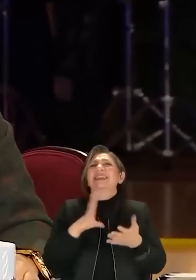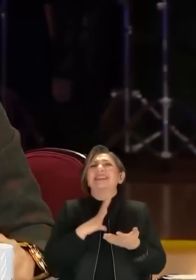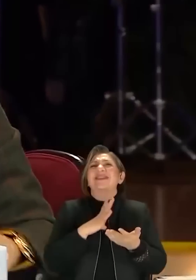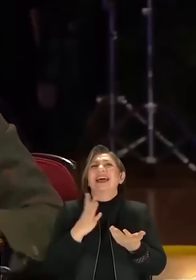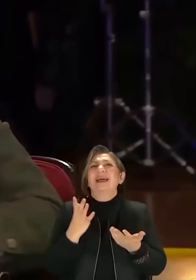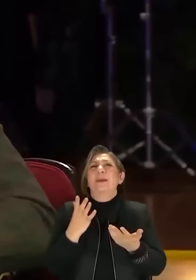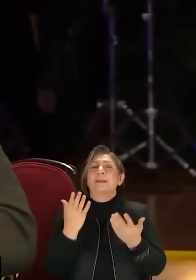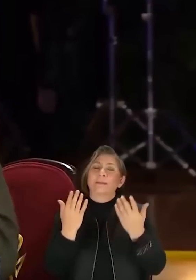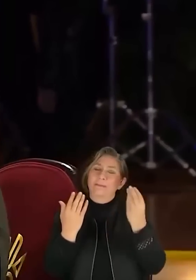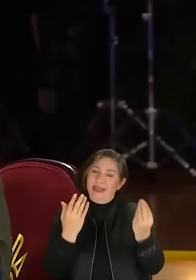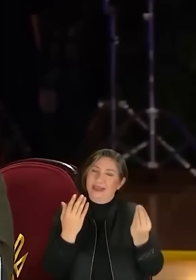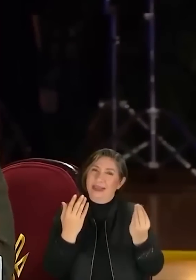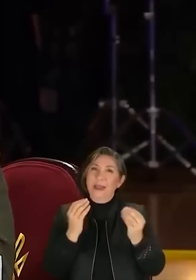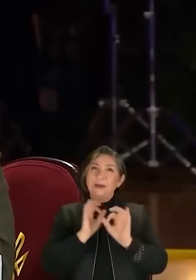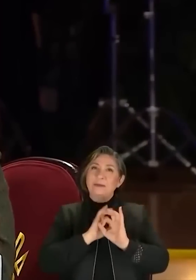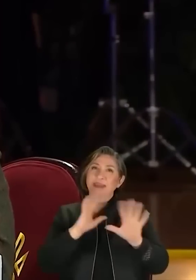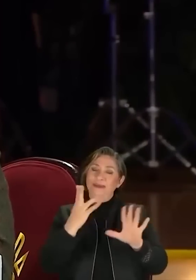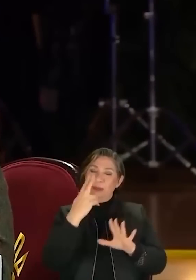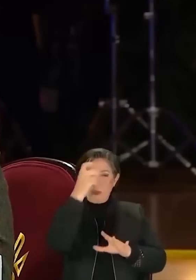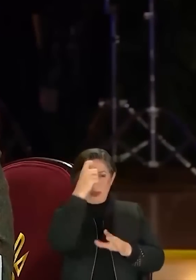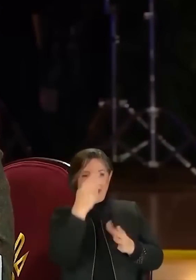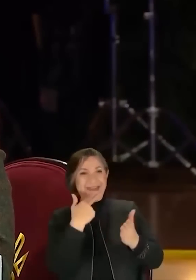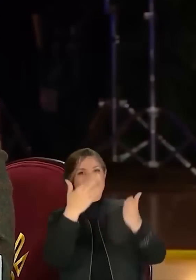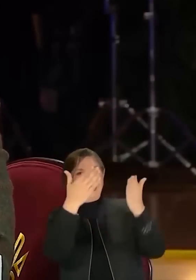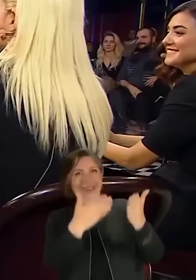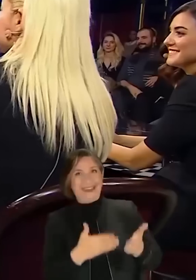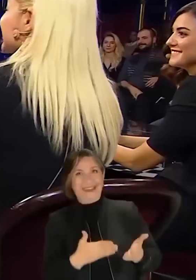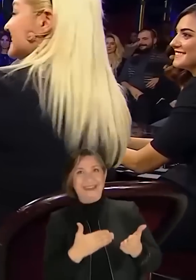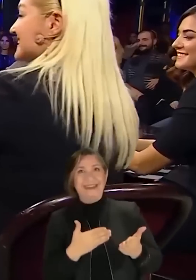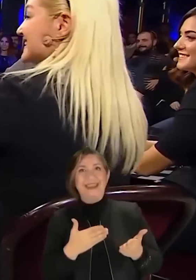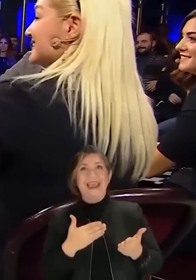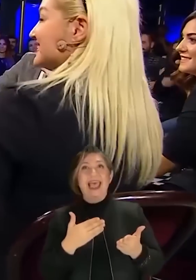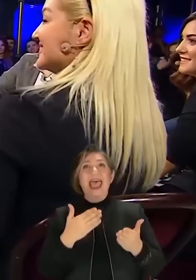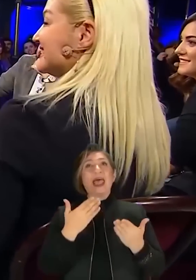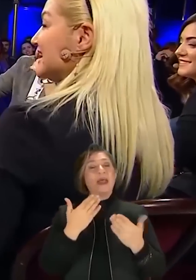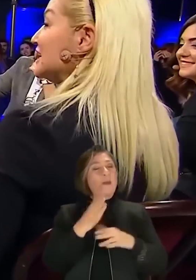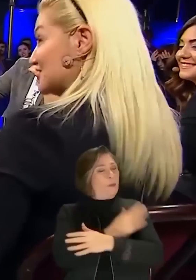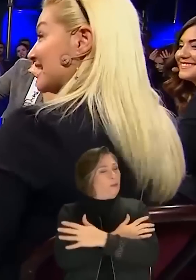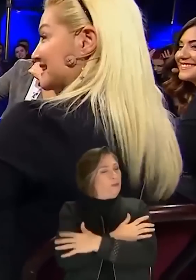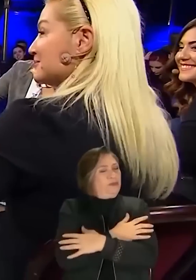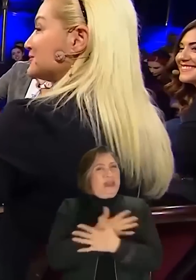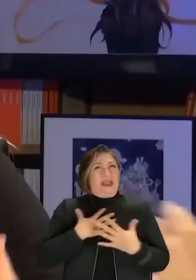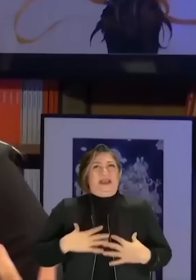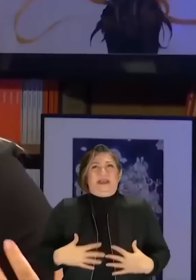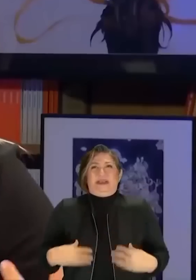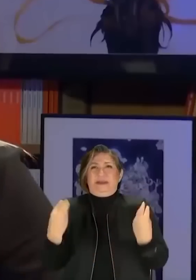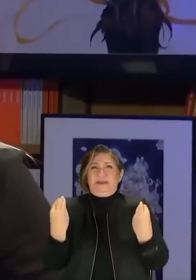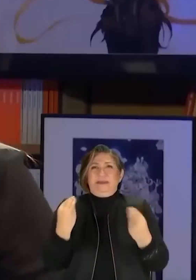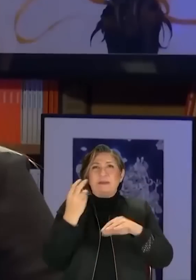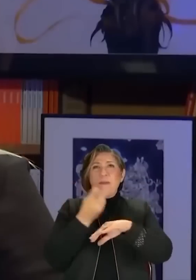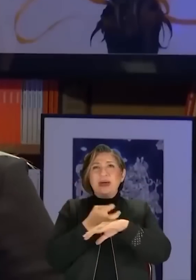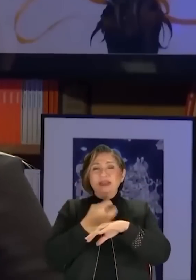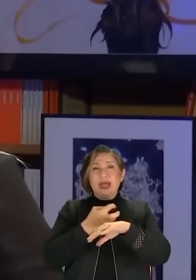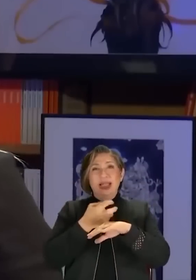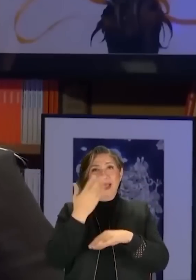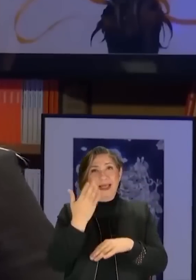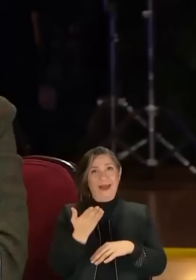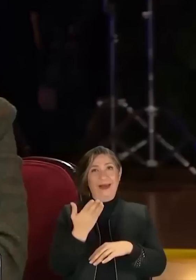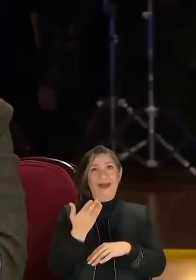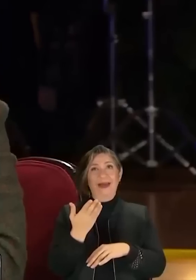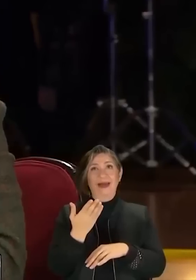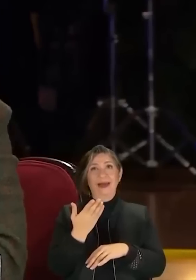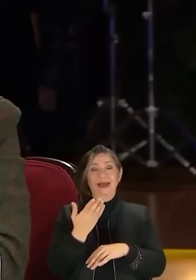Zap zayıflık. Ya bak, mis gibi Türk kızısın. Mis gibi. Etin butun her şeyin şey, yerinde. Maşallah kızıyım. Maşallah